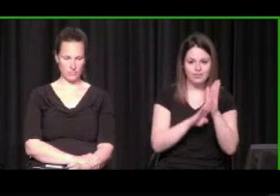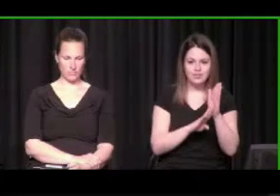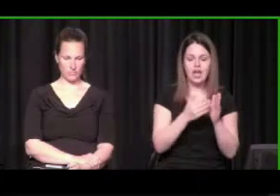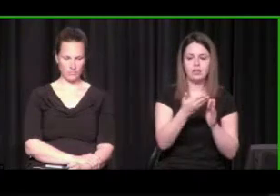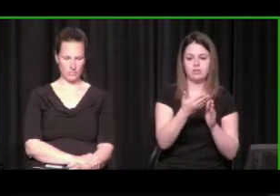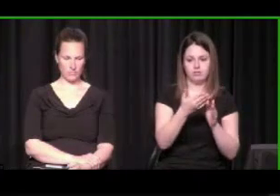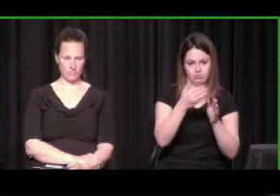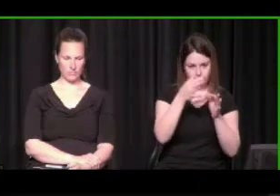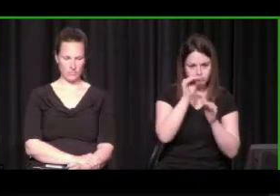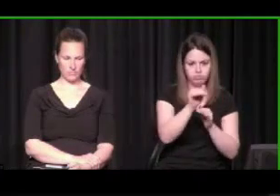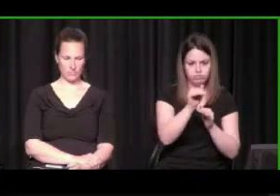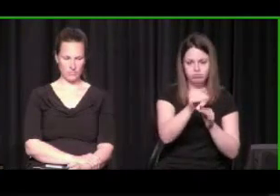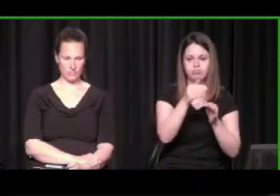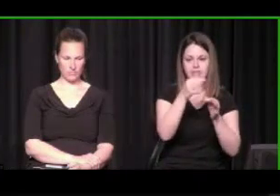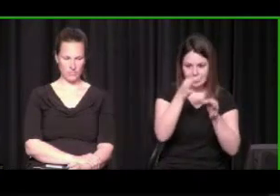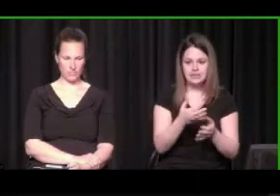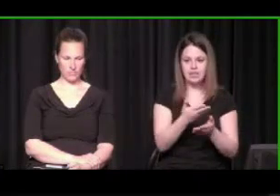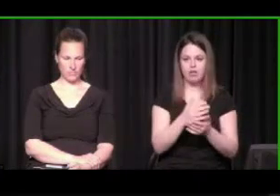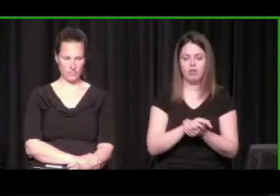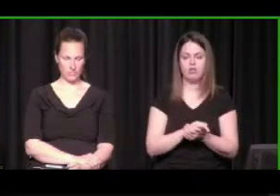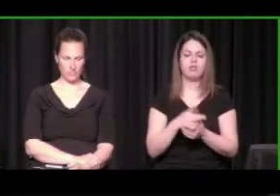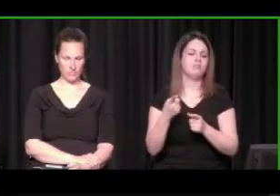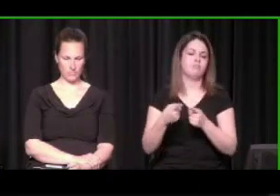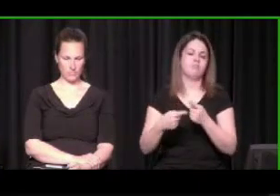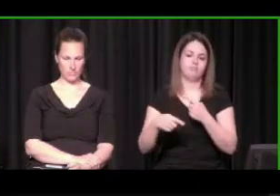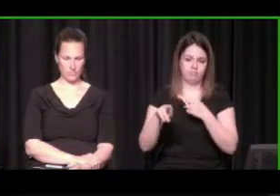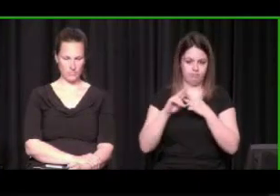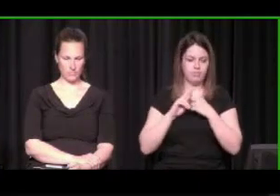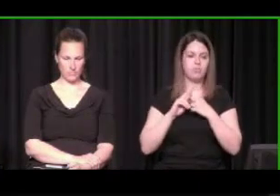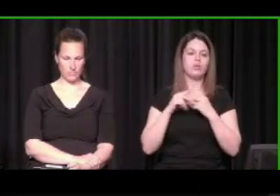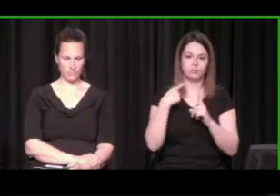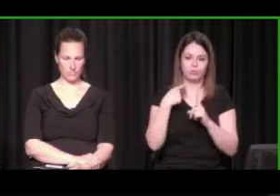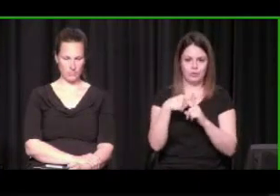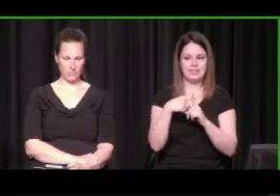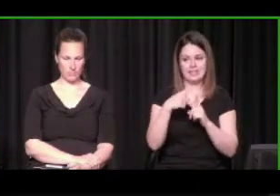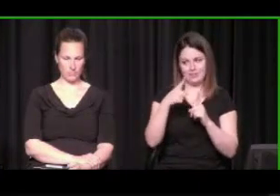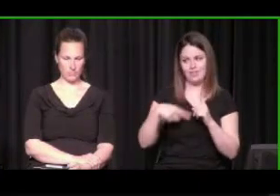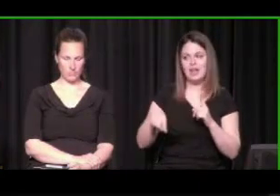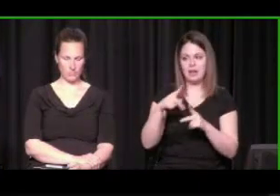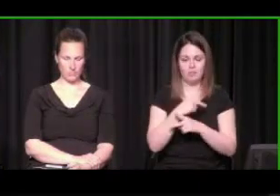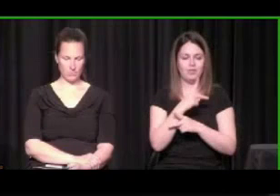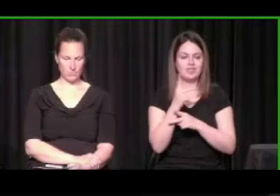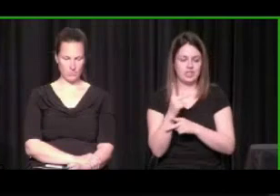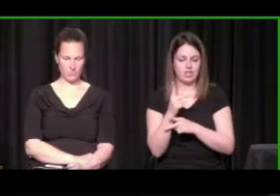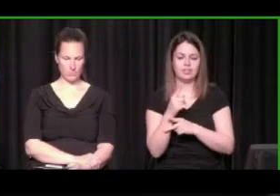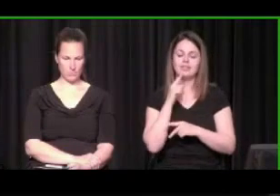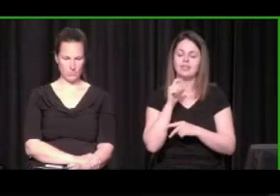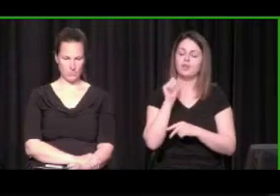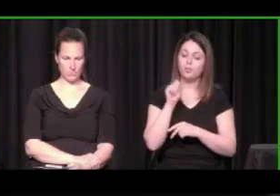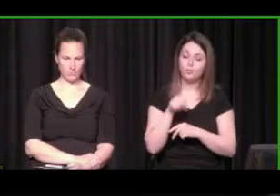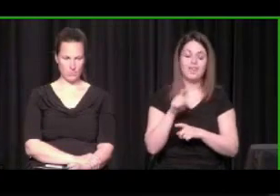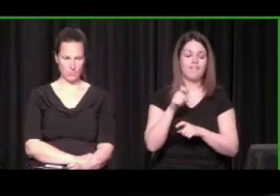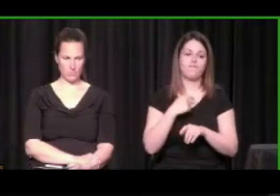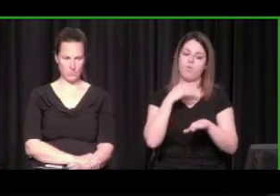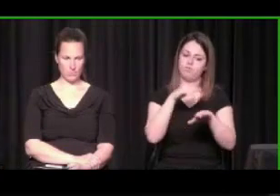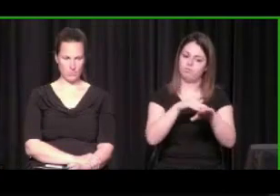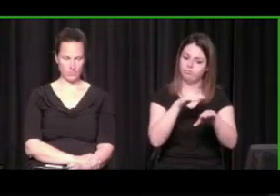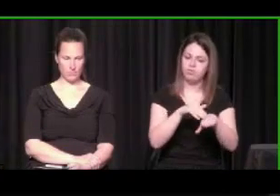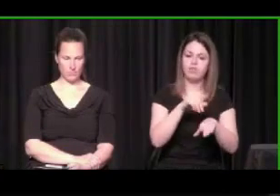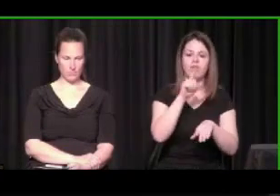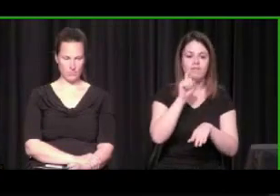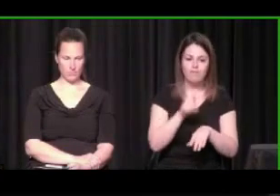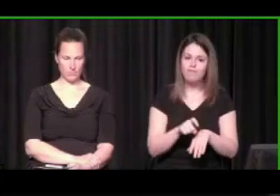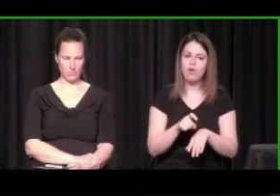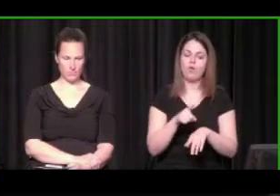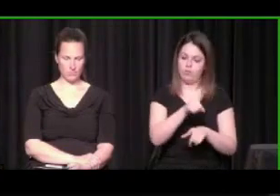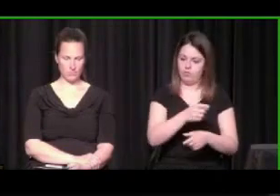décision, bien, généralement, on va avoir un retour qui est positif dans la mesure où les professionnels vont dire, bien sûr qu'il faut les consulter, bien